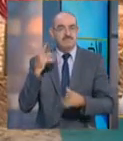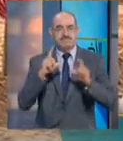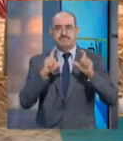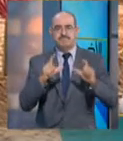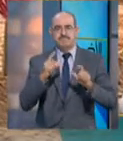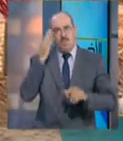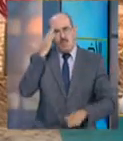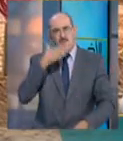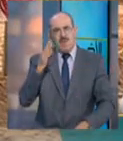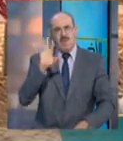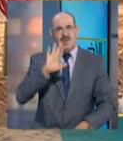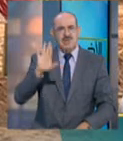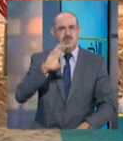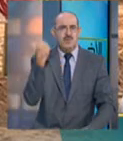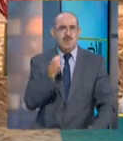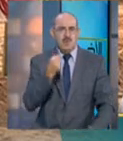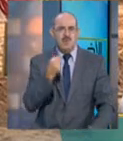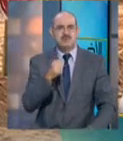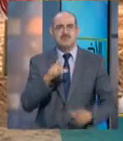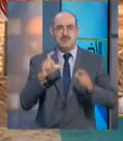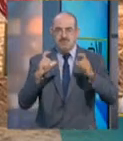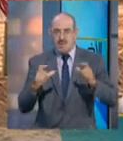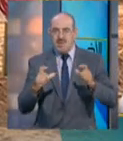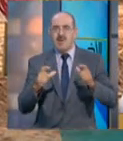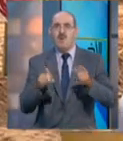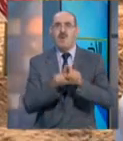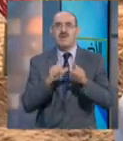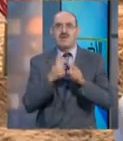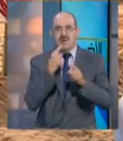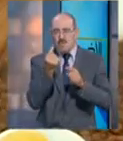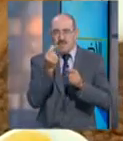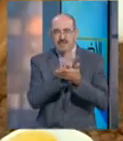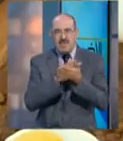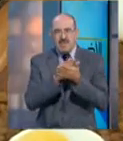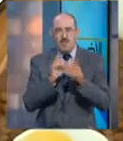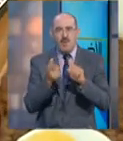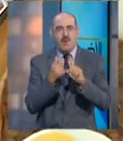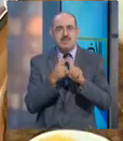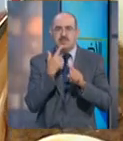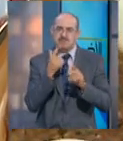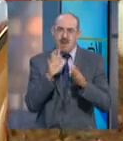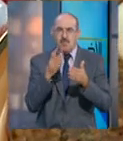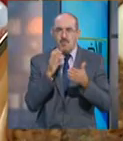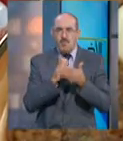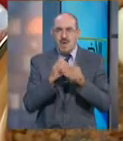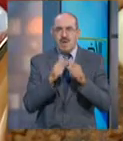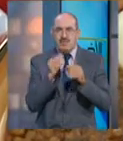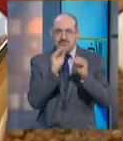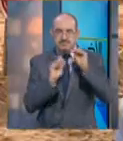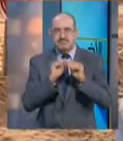المنطقه نتاعنا وما جا وراها هو طبق المردود ولا البركوكس، كل واحد كيفاش يعيطلو. مختوم